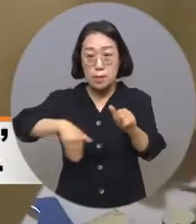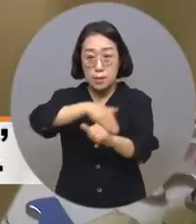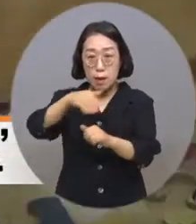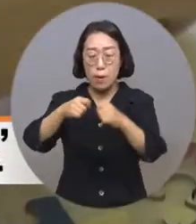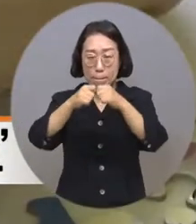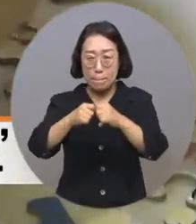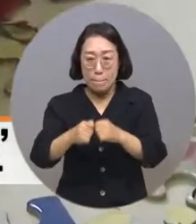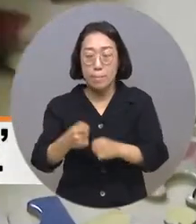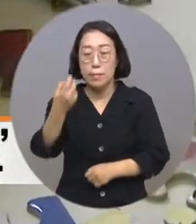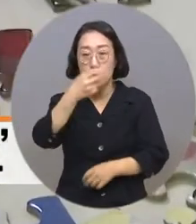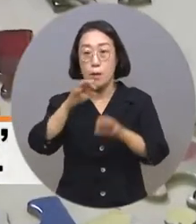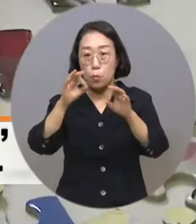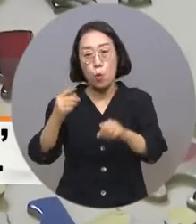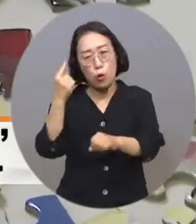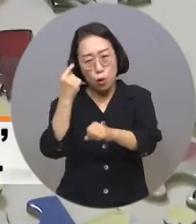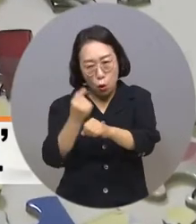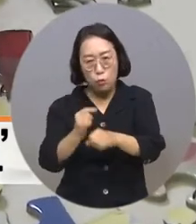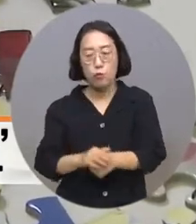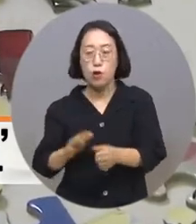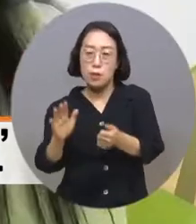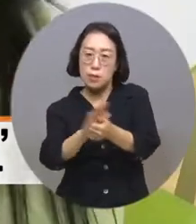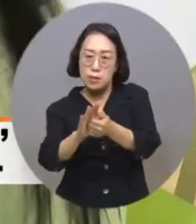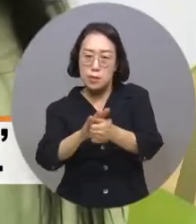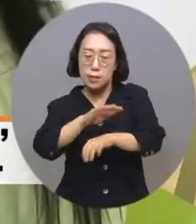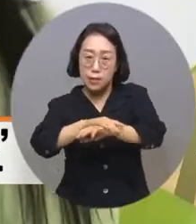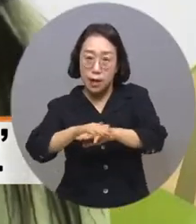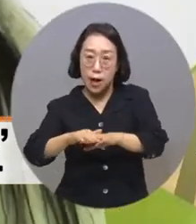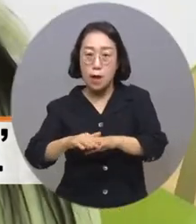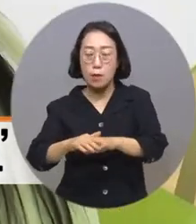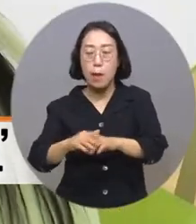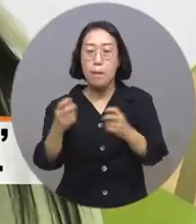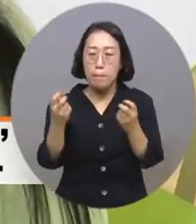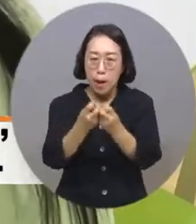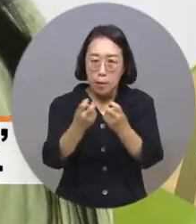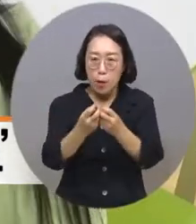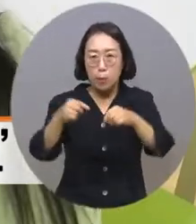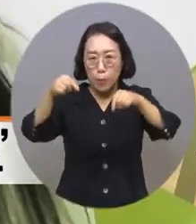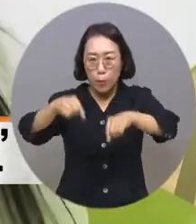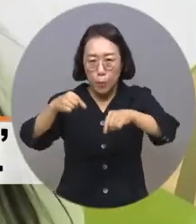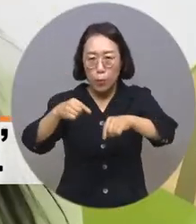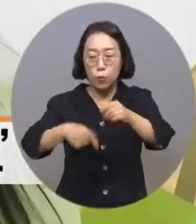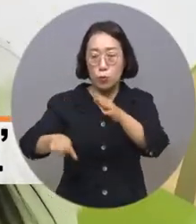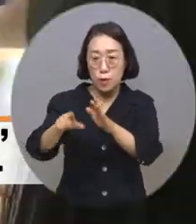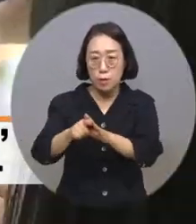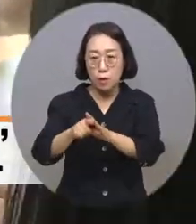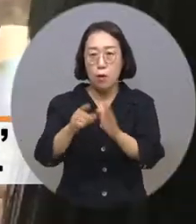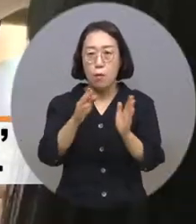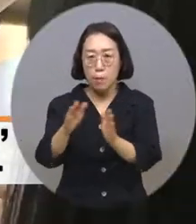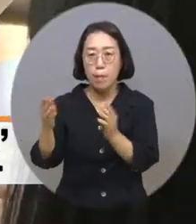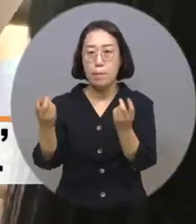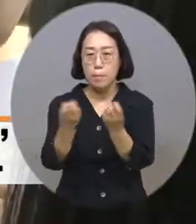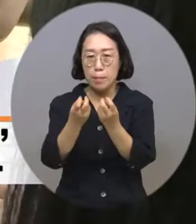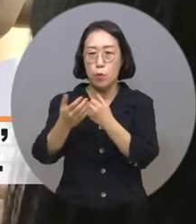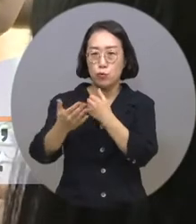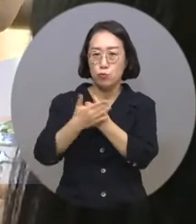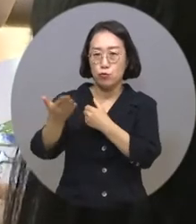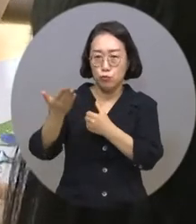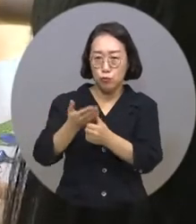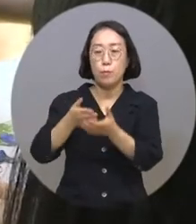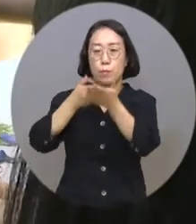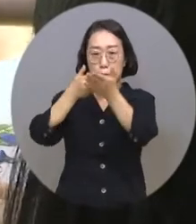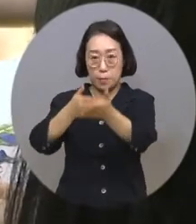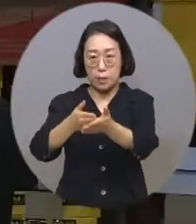연구를 실시하고 서비스 질 향상을 위한 대책 마련 등을 요청하며 조속한 개선책 마련을 촉구했습니다.